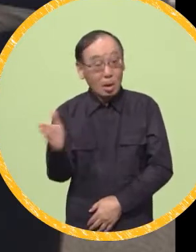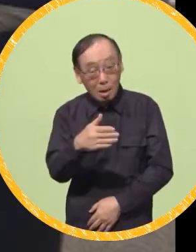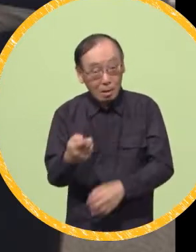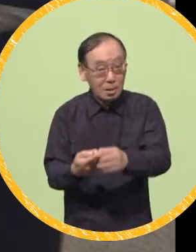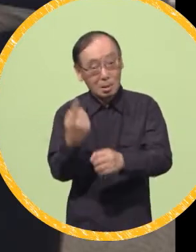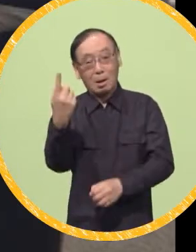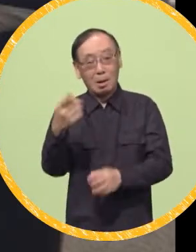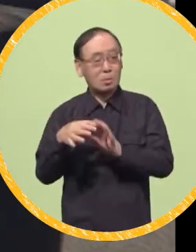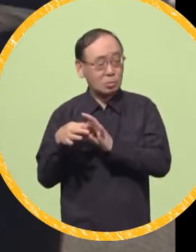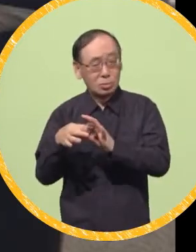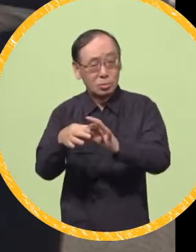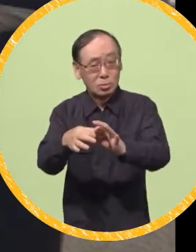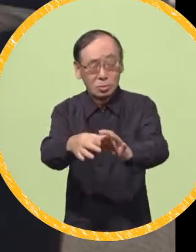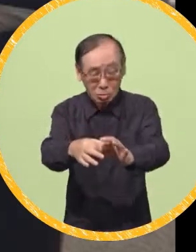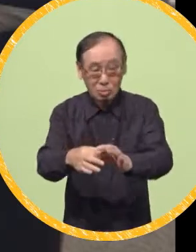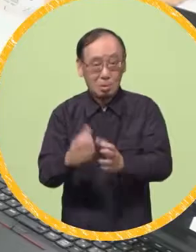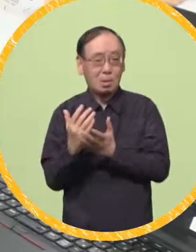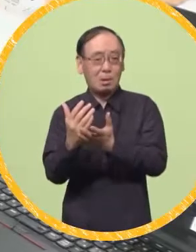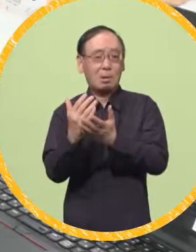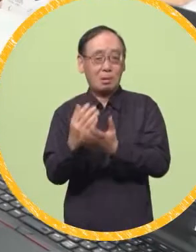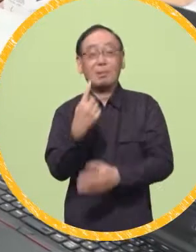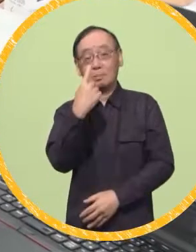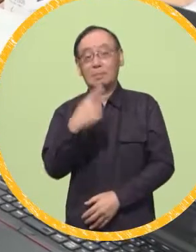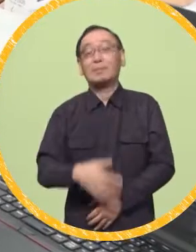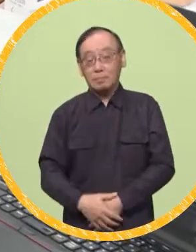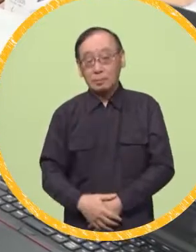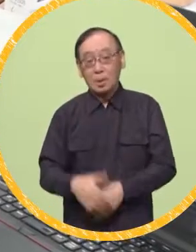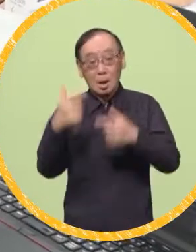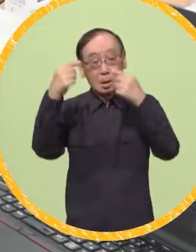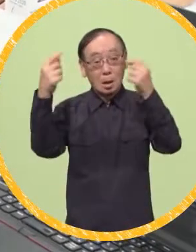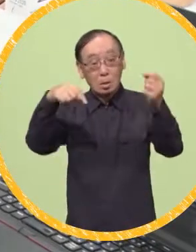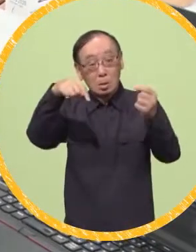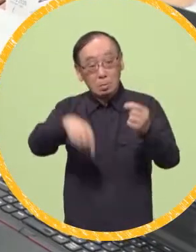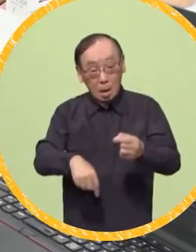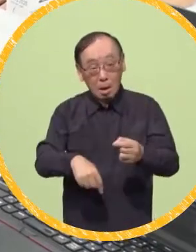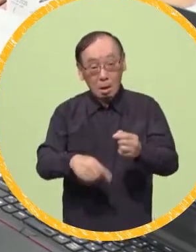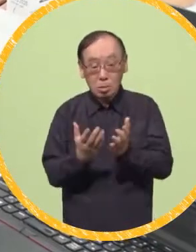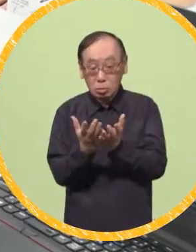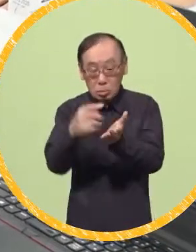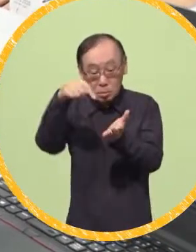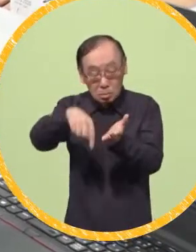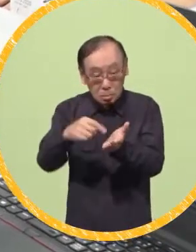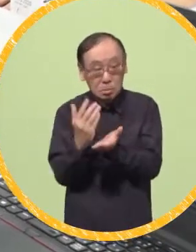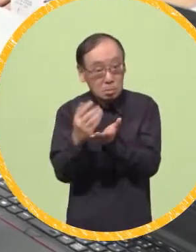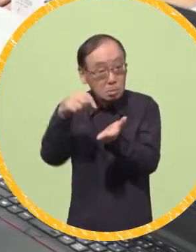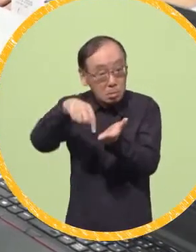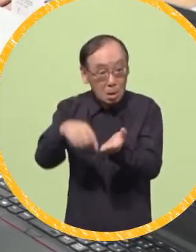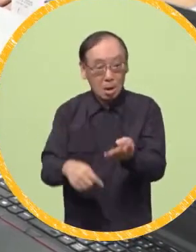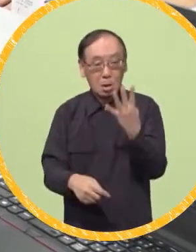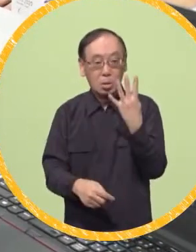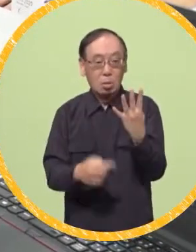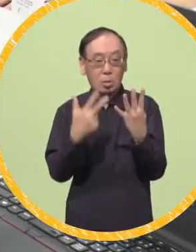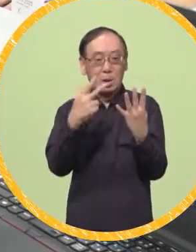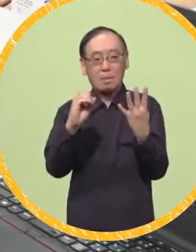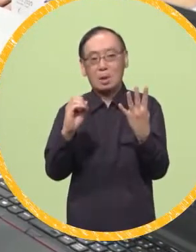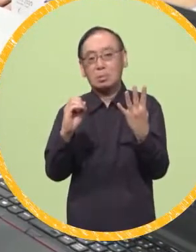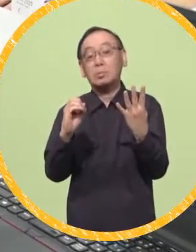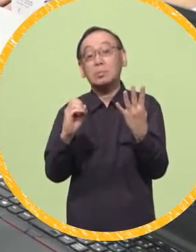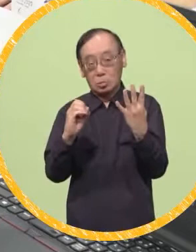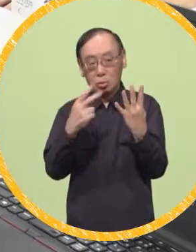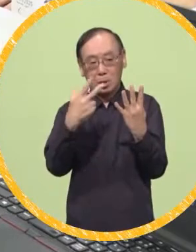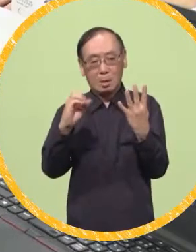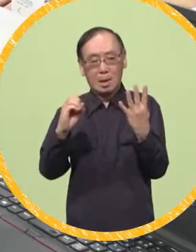てそのまま即日入部というところではい大学はのですね47まで9というですね競技艇乗らせていただいてましてそれであと